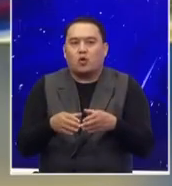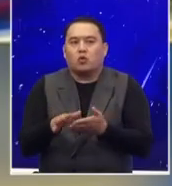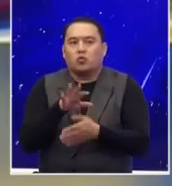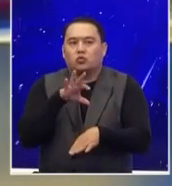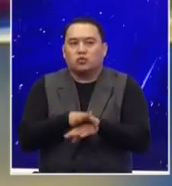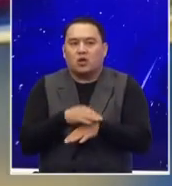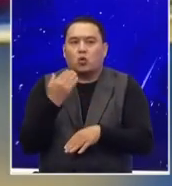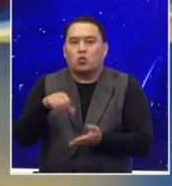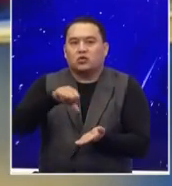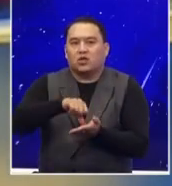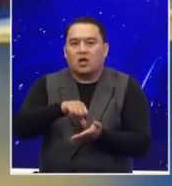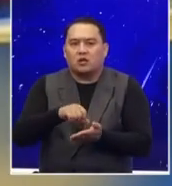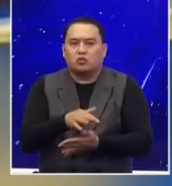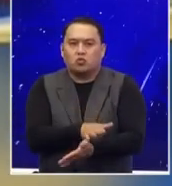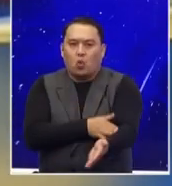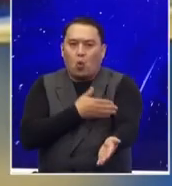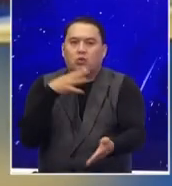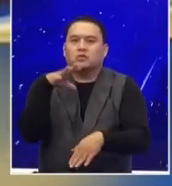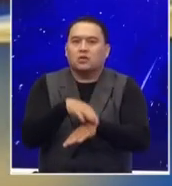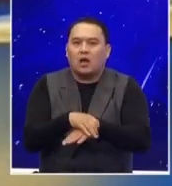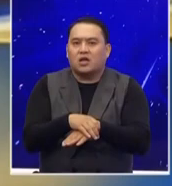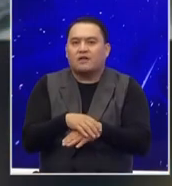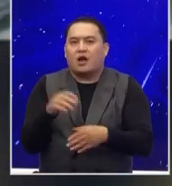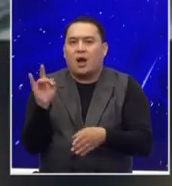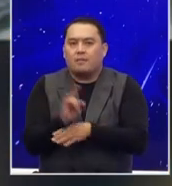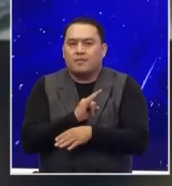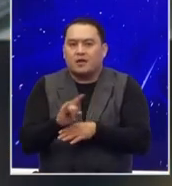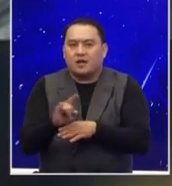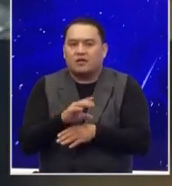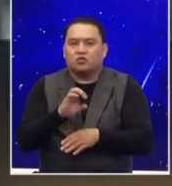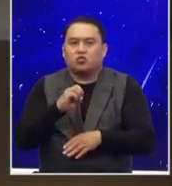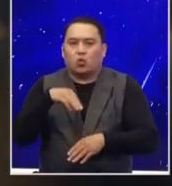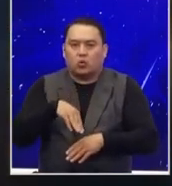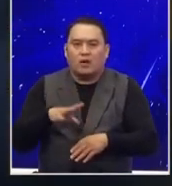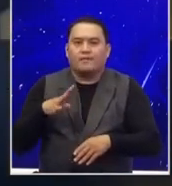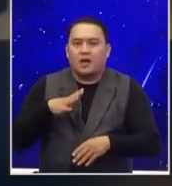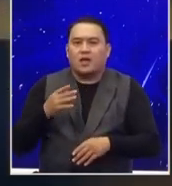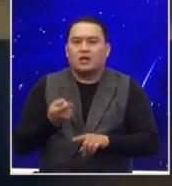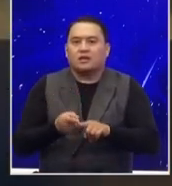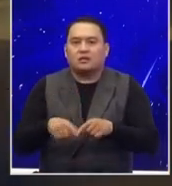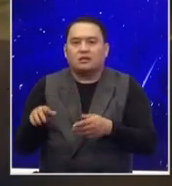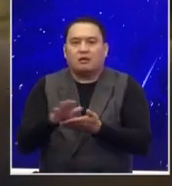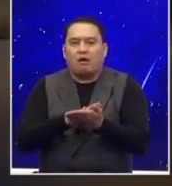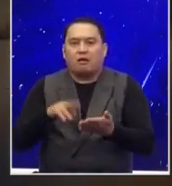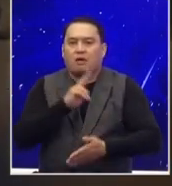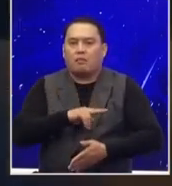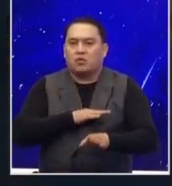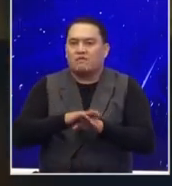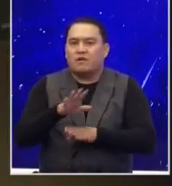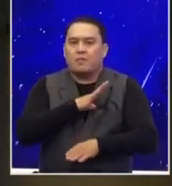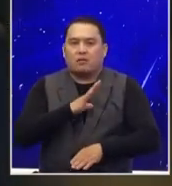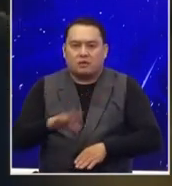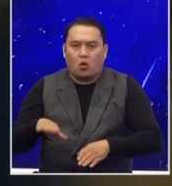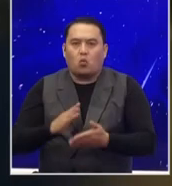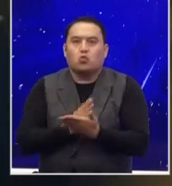группу. Ее участники долгое время занимались выпиской фиктивных счетов фактур. Однако при этом никакие работы не